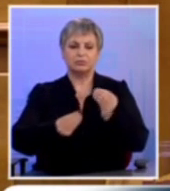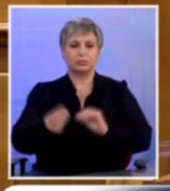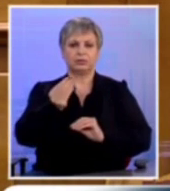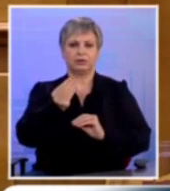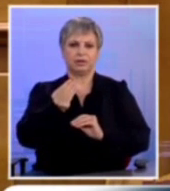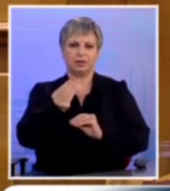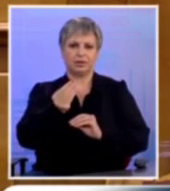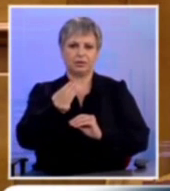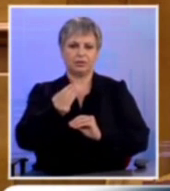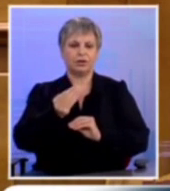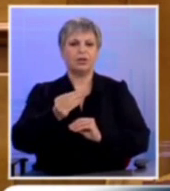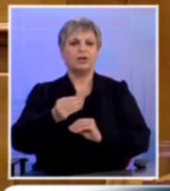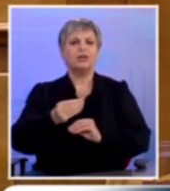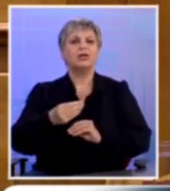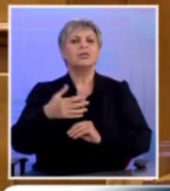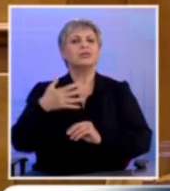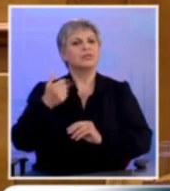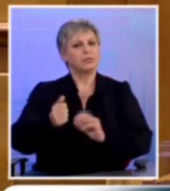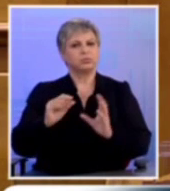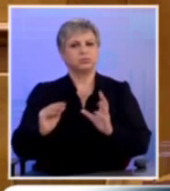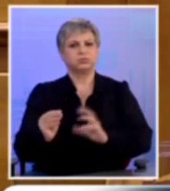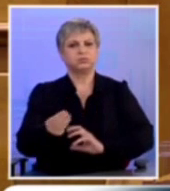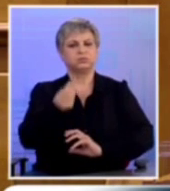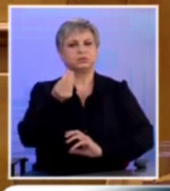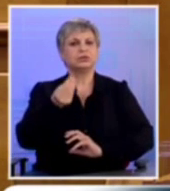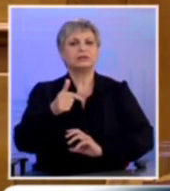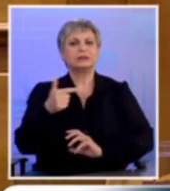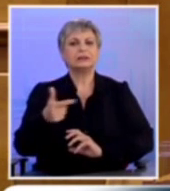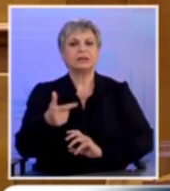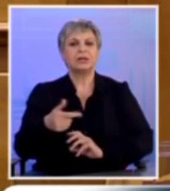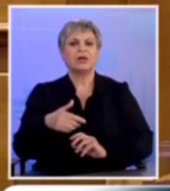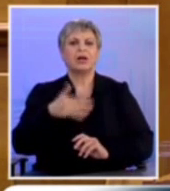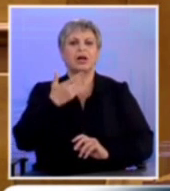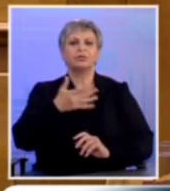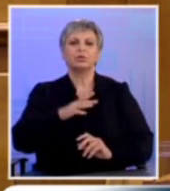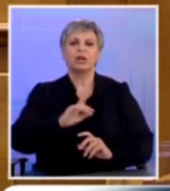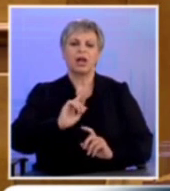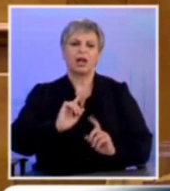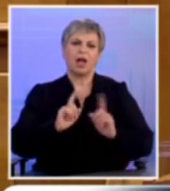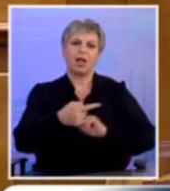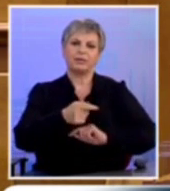άλλων, και μια ορμητική εμφάνιση του φαινομένου της αντιπολιτικής.